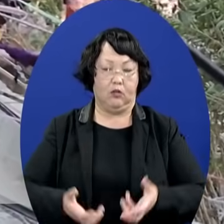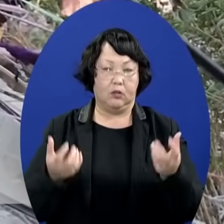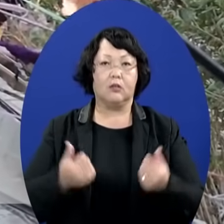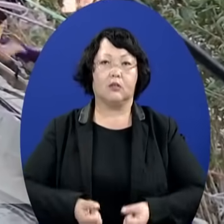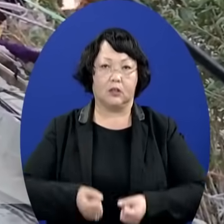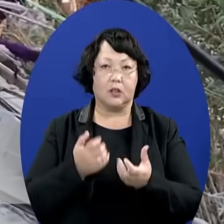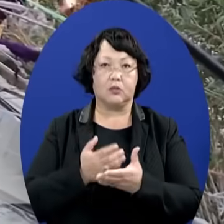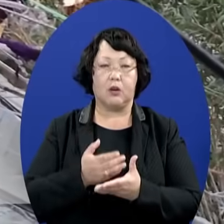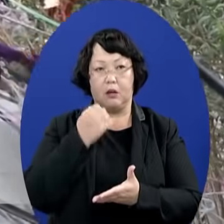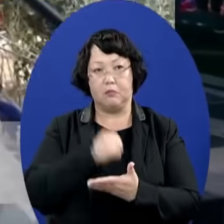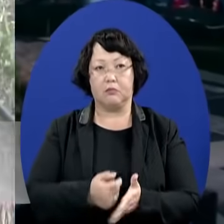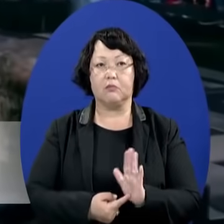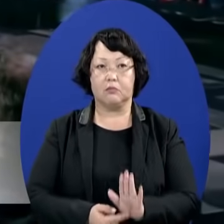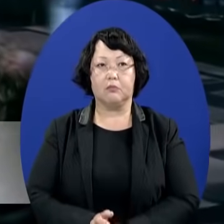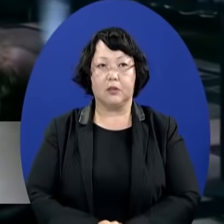байгаа юм байна.